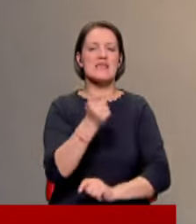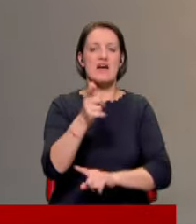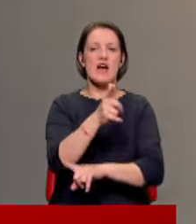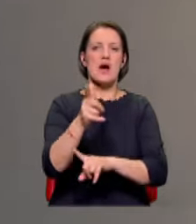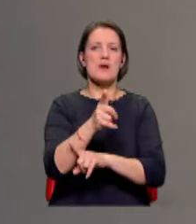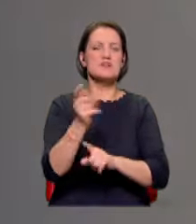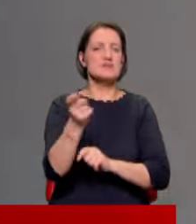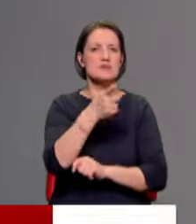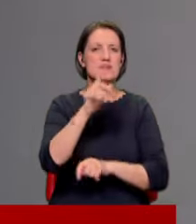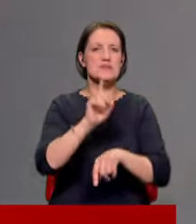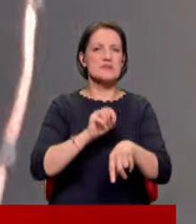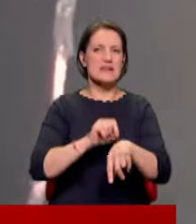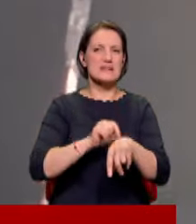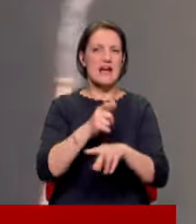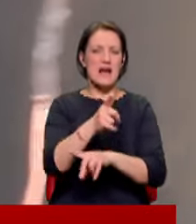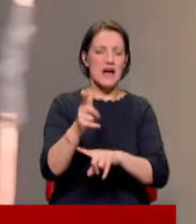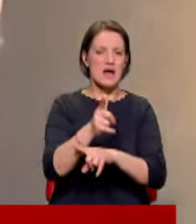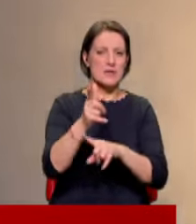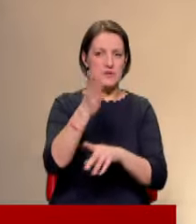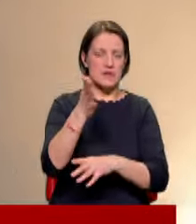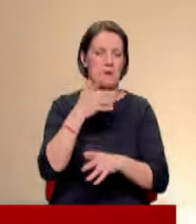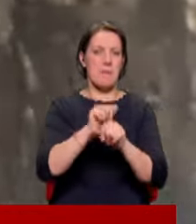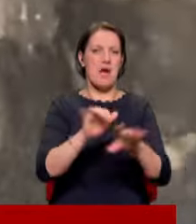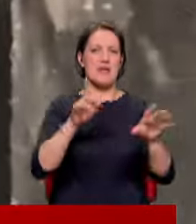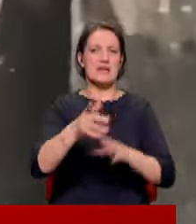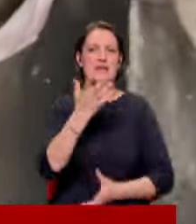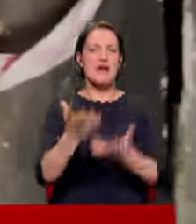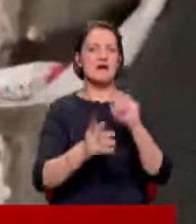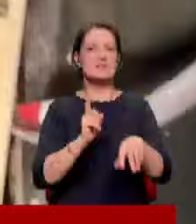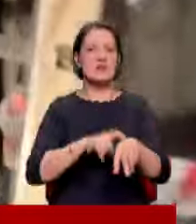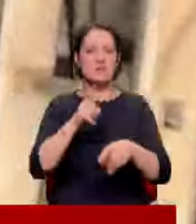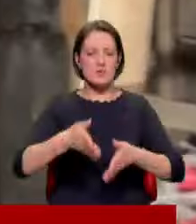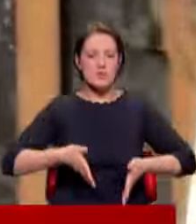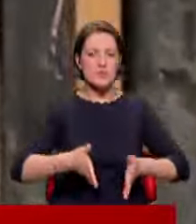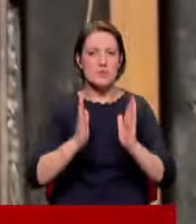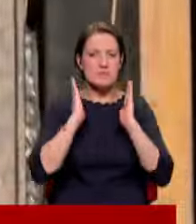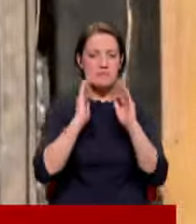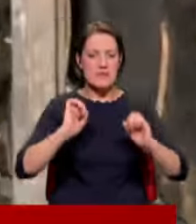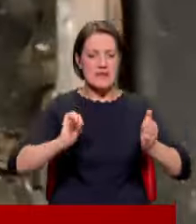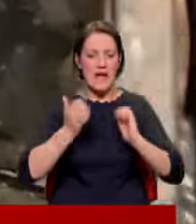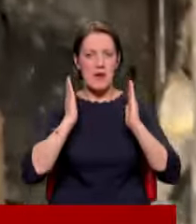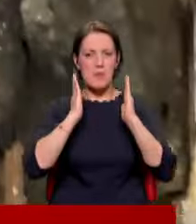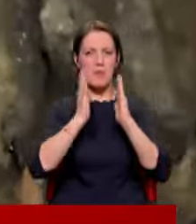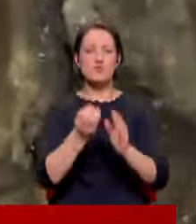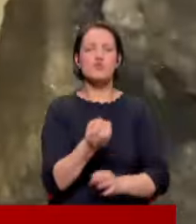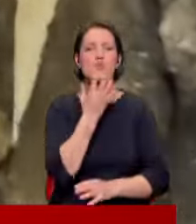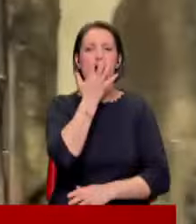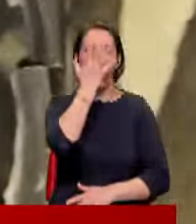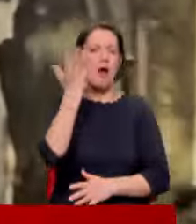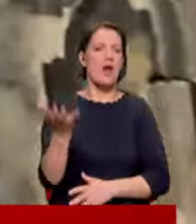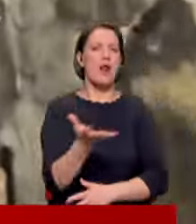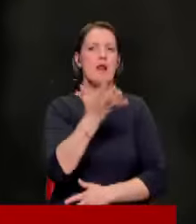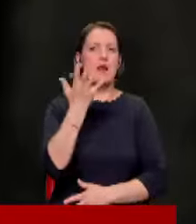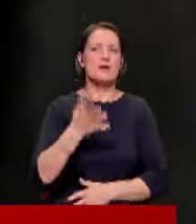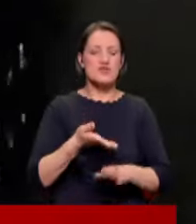kamerasının soğutma çalışmaları sırasında kaydettiği görüntüleri paylaştı. Yangın sırasında bu uzun ve dar koridoru duman ve alev kapladı. Çıkış